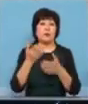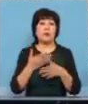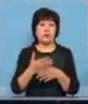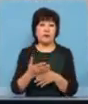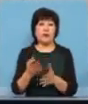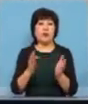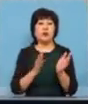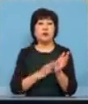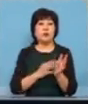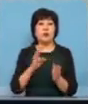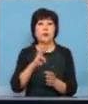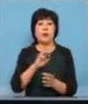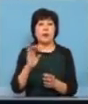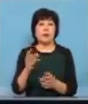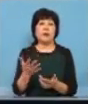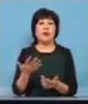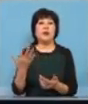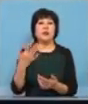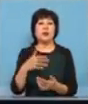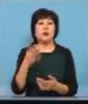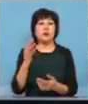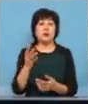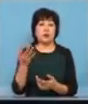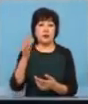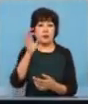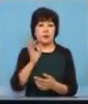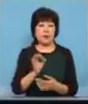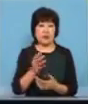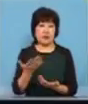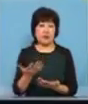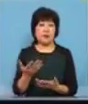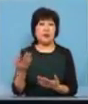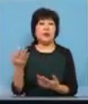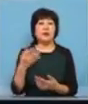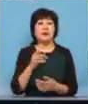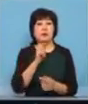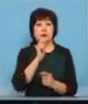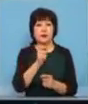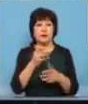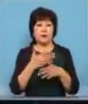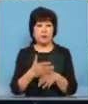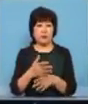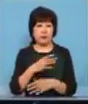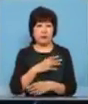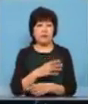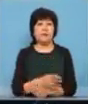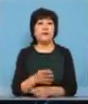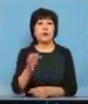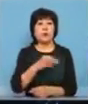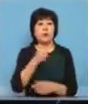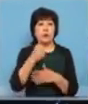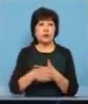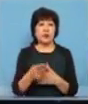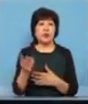сайын 9 мамыр күні 54 айлық есептік көрсеткіш көлемінде бір реттік қаржылай көмек тағайындалады. Айтып өтейік, бүгінде облыс орталығында